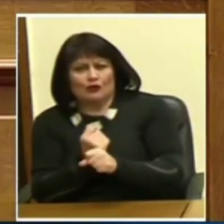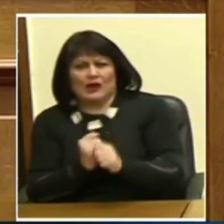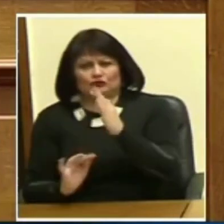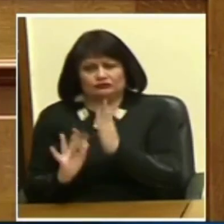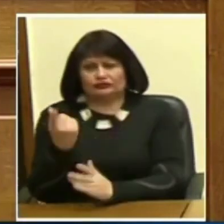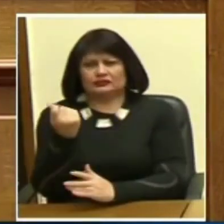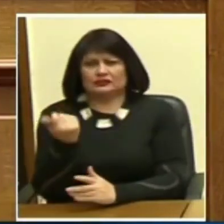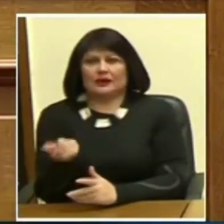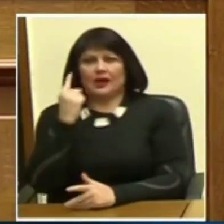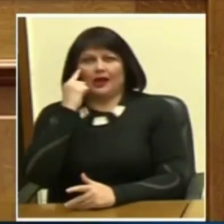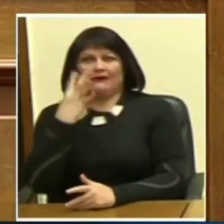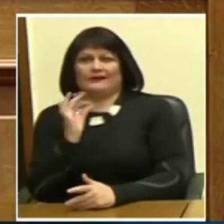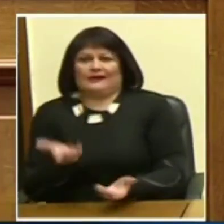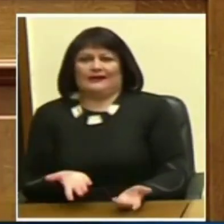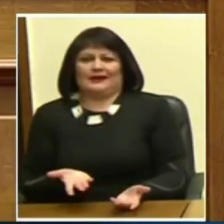μπορεί να εκμεταλλευτεί